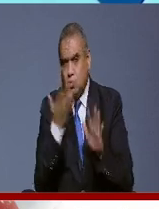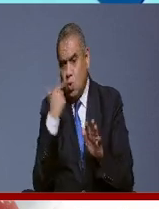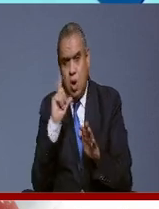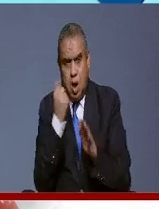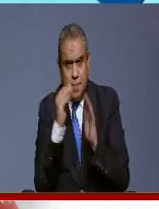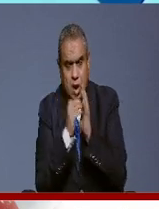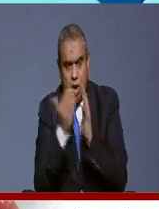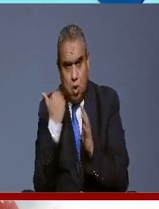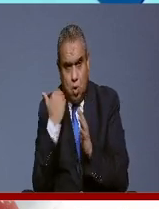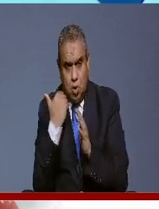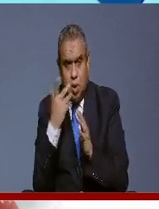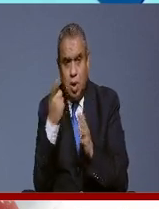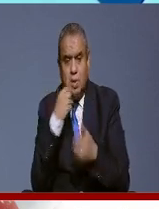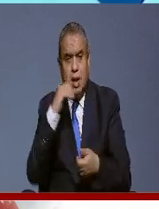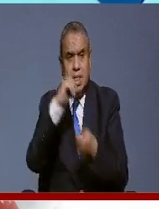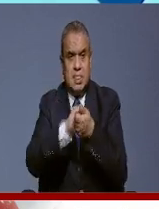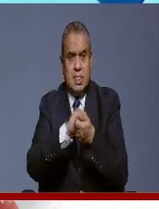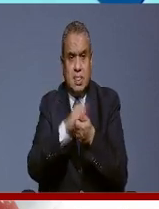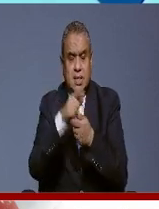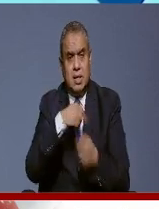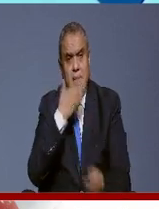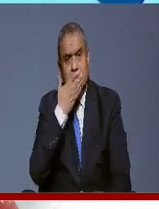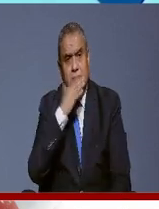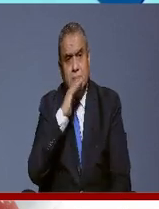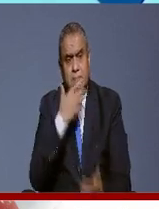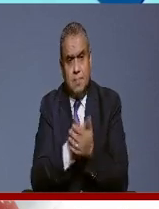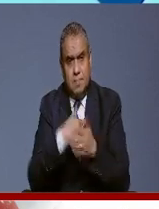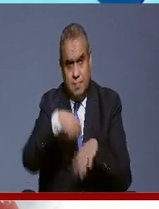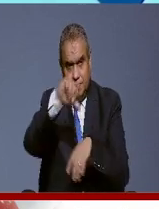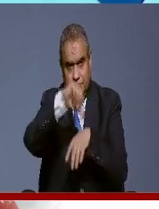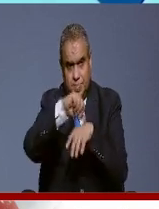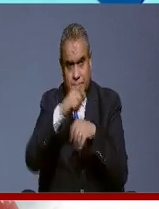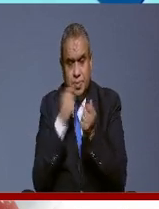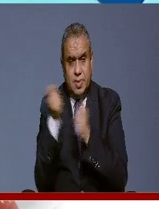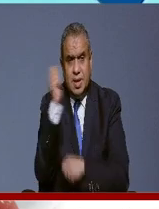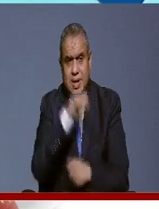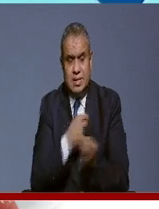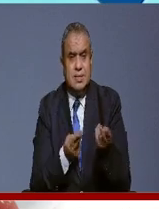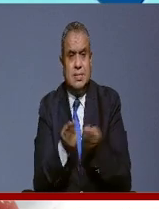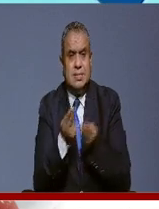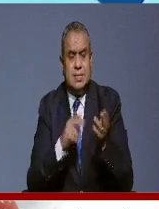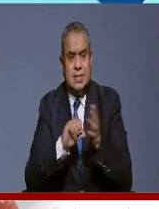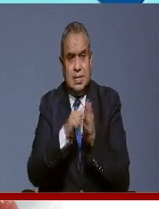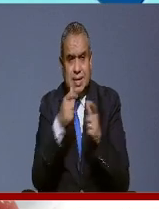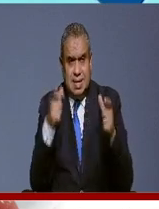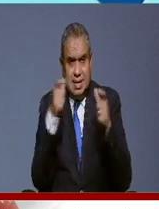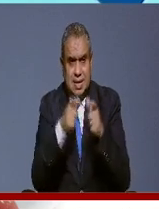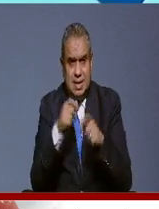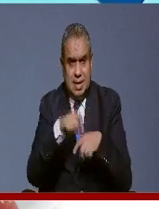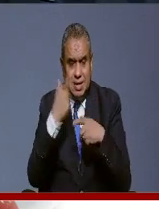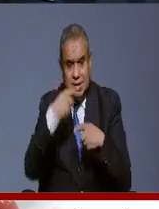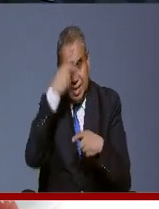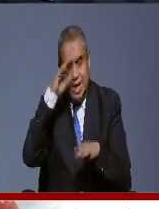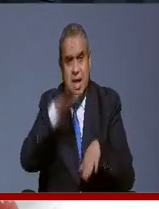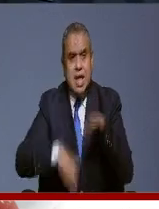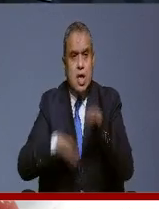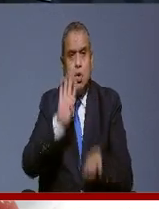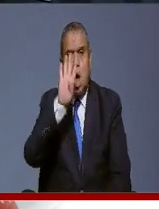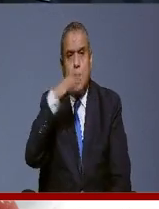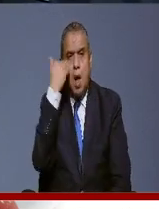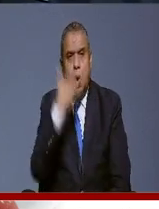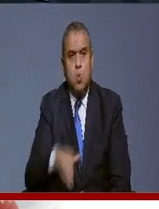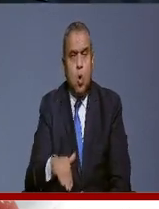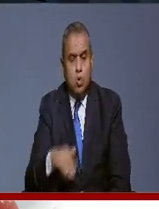احنا اتفقنا الحمد لله المنطقة الصناعية الصغيرة في منطقة كيلو 4.5 يا فندم، احنا ان شاء